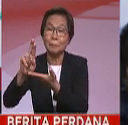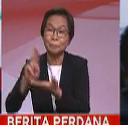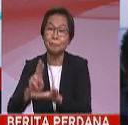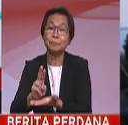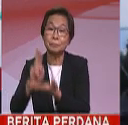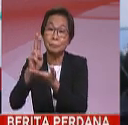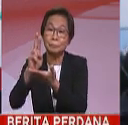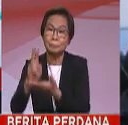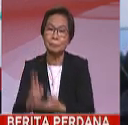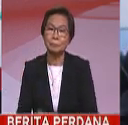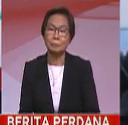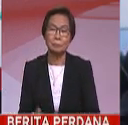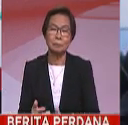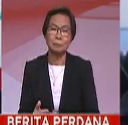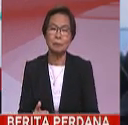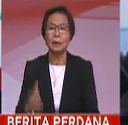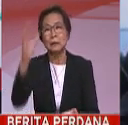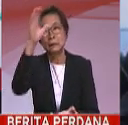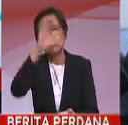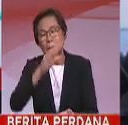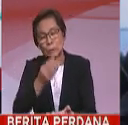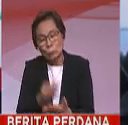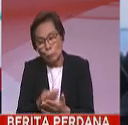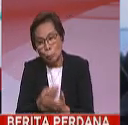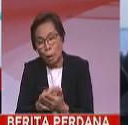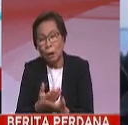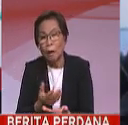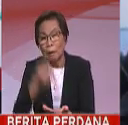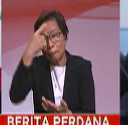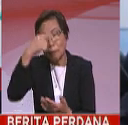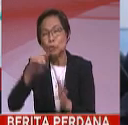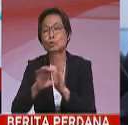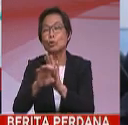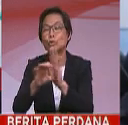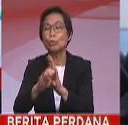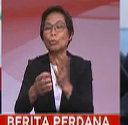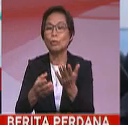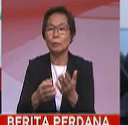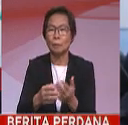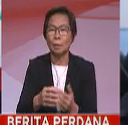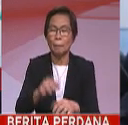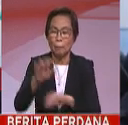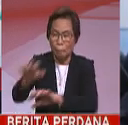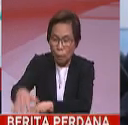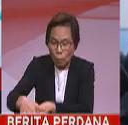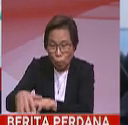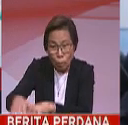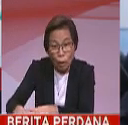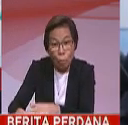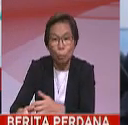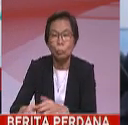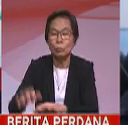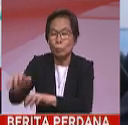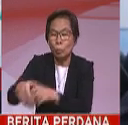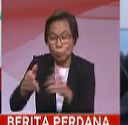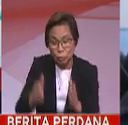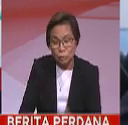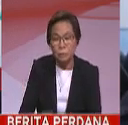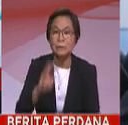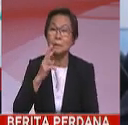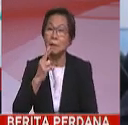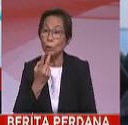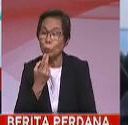punca pendapatan sebagai contohnya bagi pekebun-pekebun sayur,